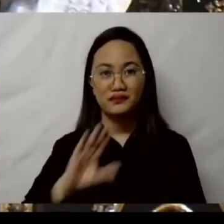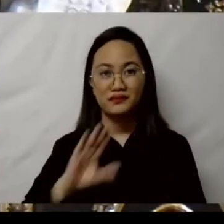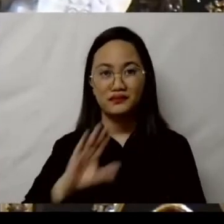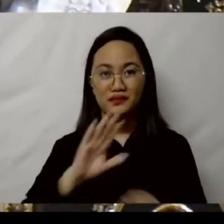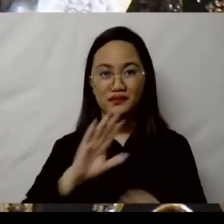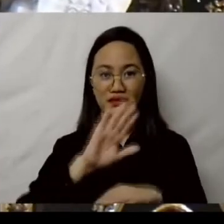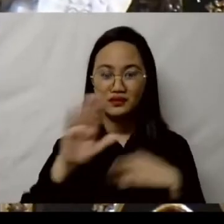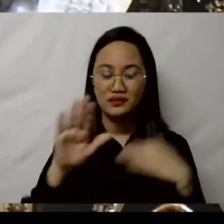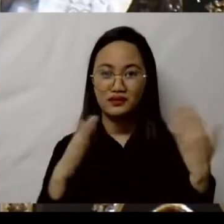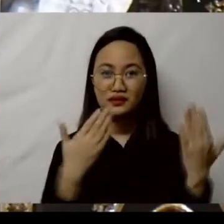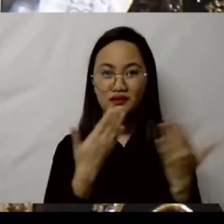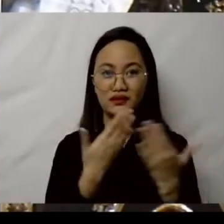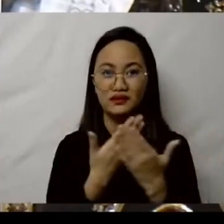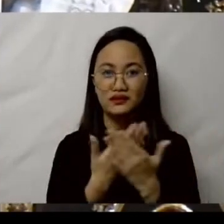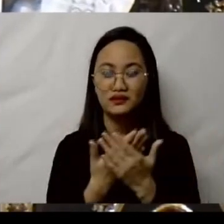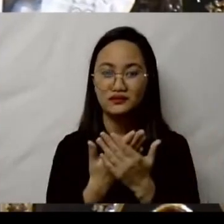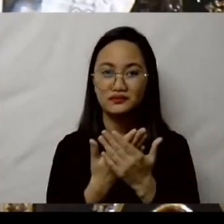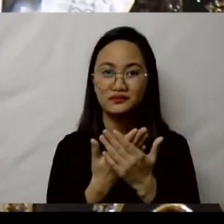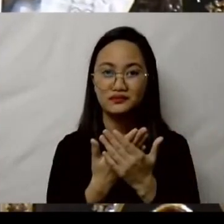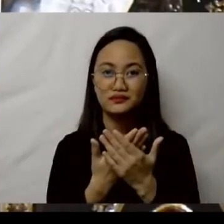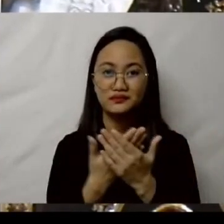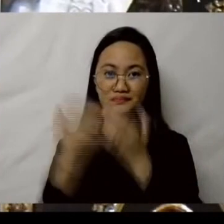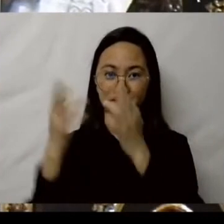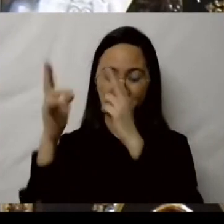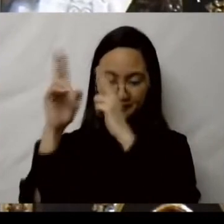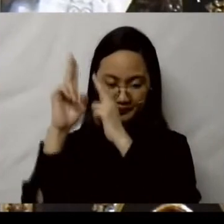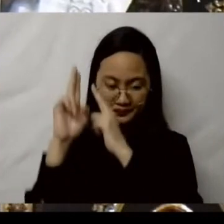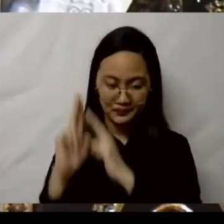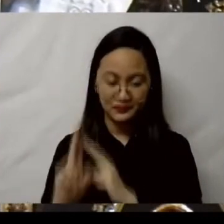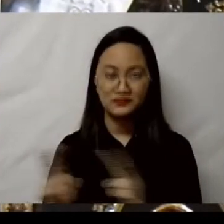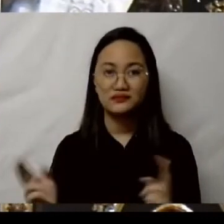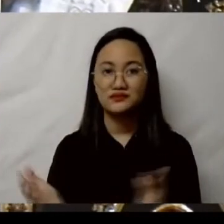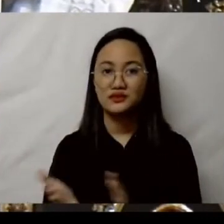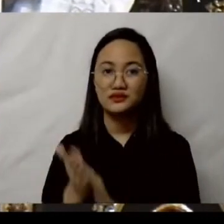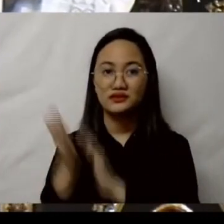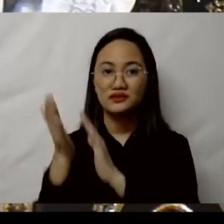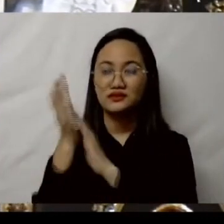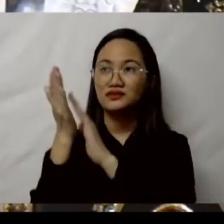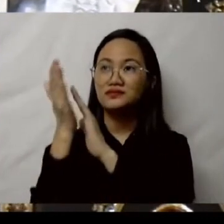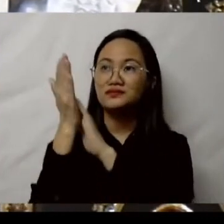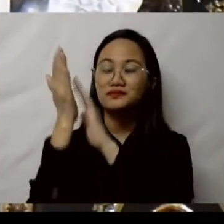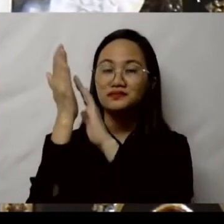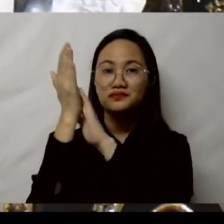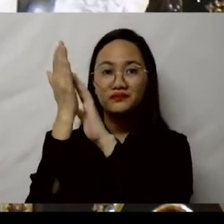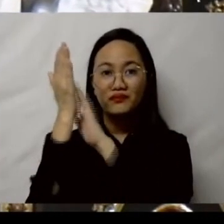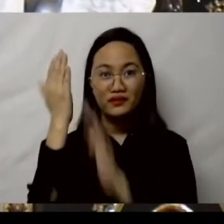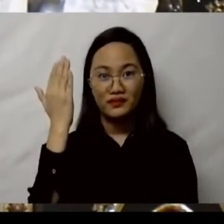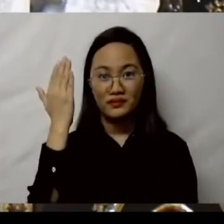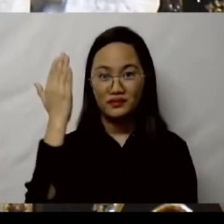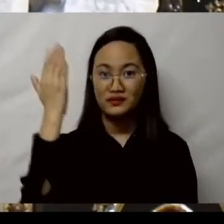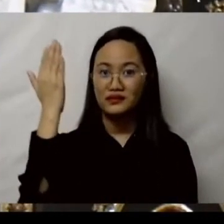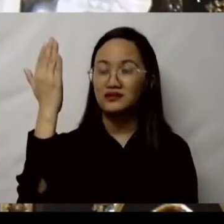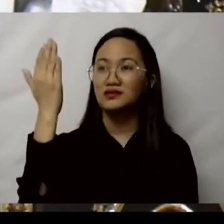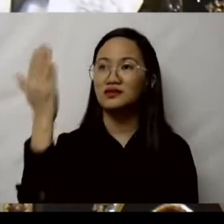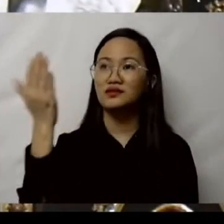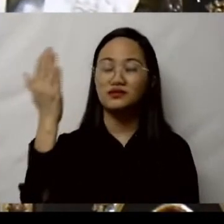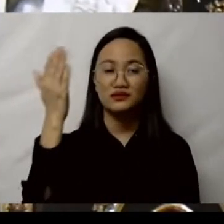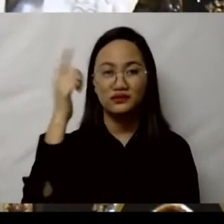ang lahat ng parangal at papuri ay sa